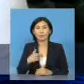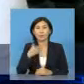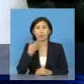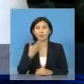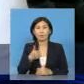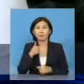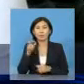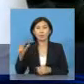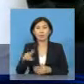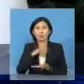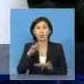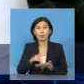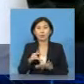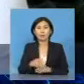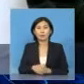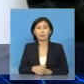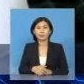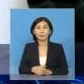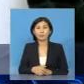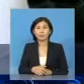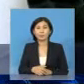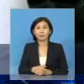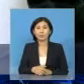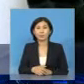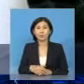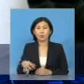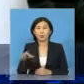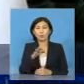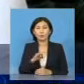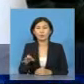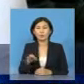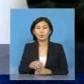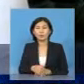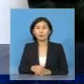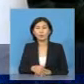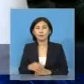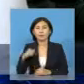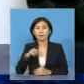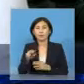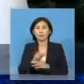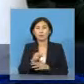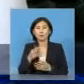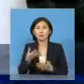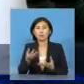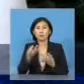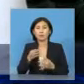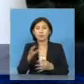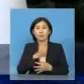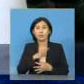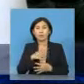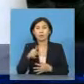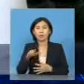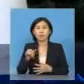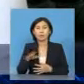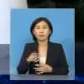обращаюсь к гражданам города и области. Вообще самолечением принимать антибиотики,